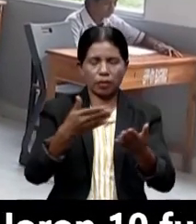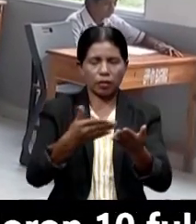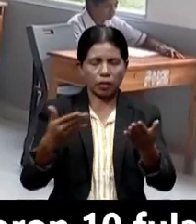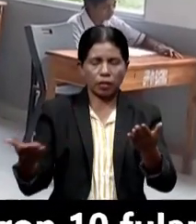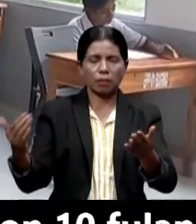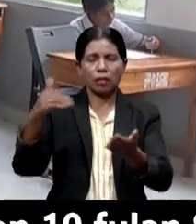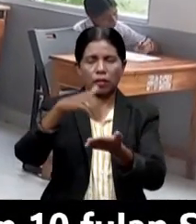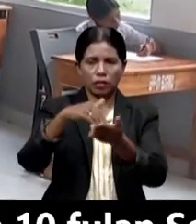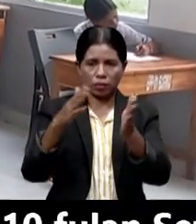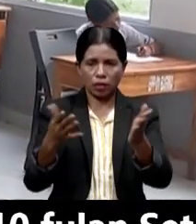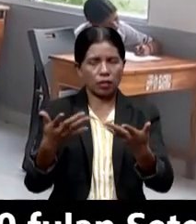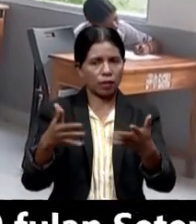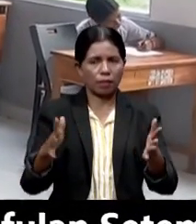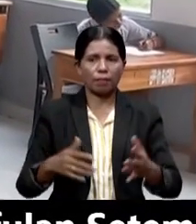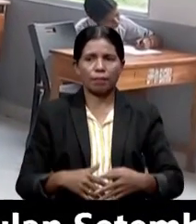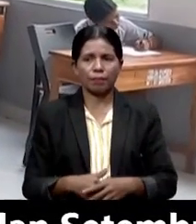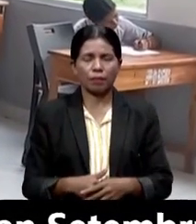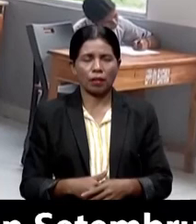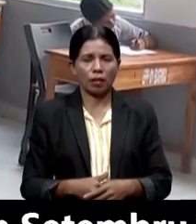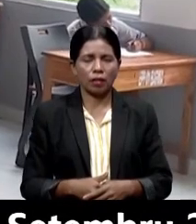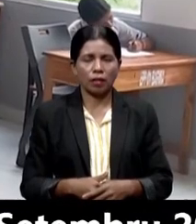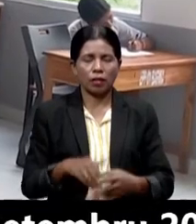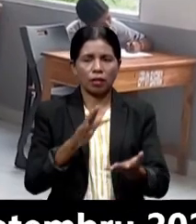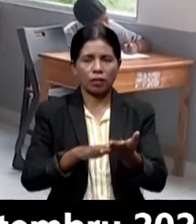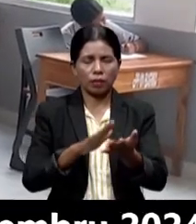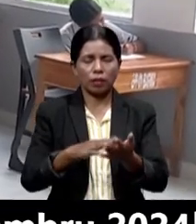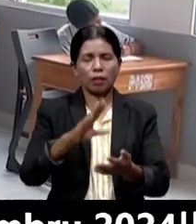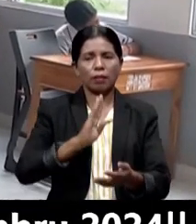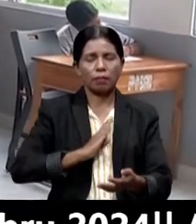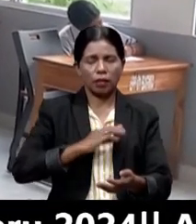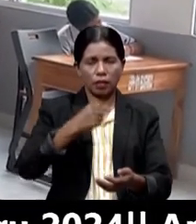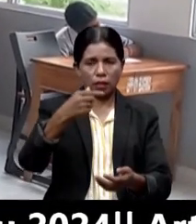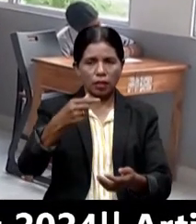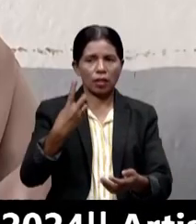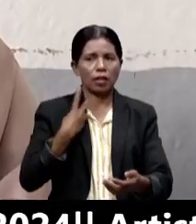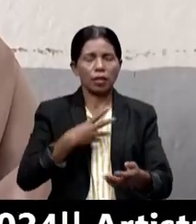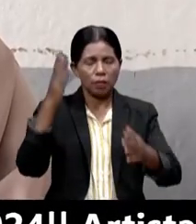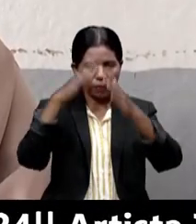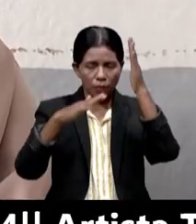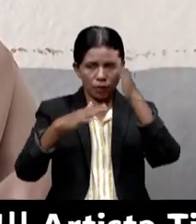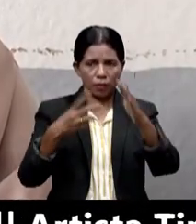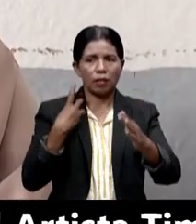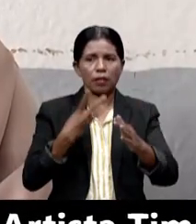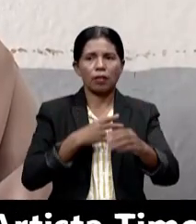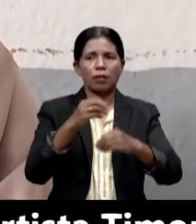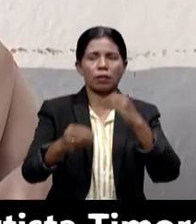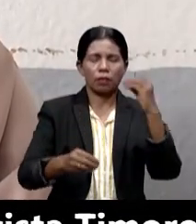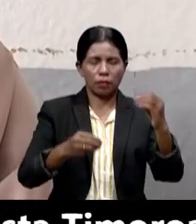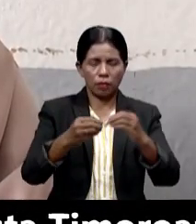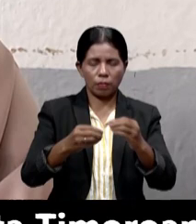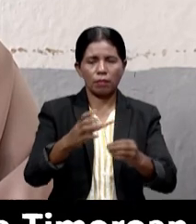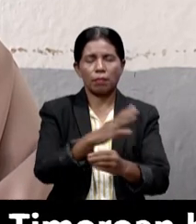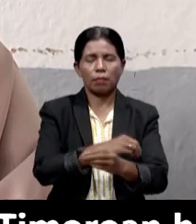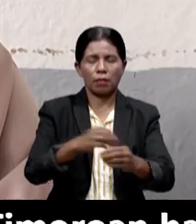sira laiha. Escola Secundária Geral Bagia, o problema neve maka enfrenta primeiro quando a sala de aula tamba